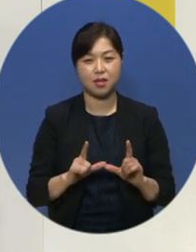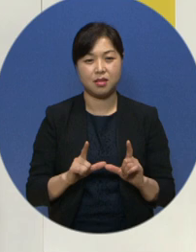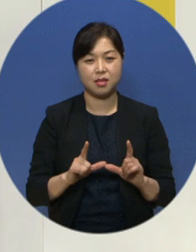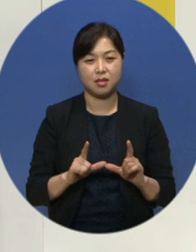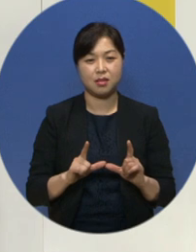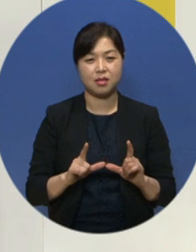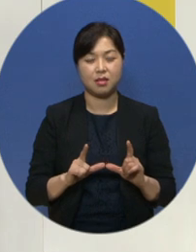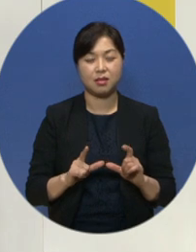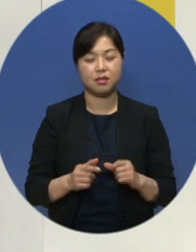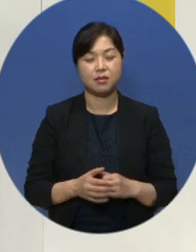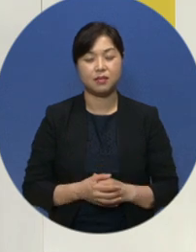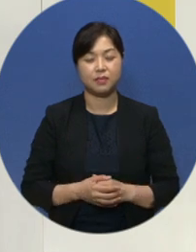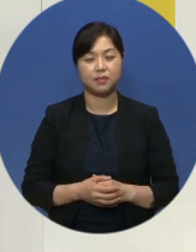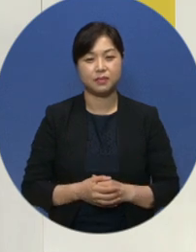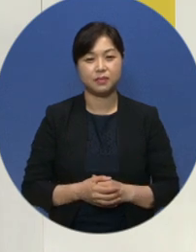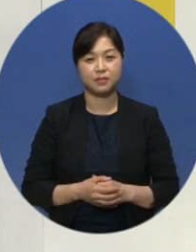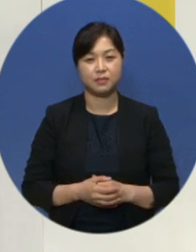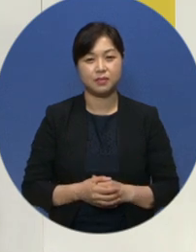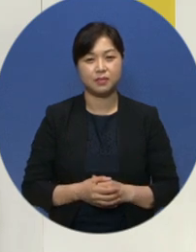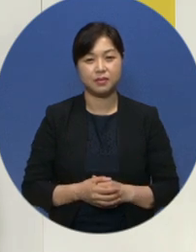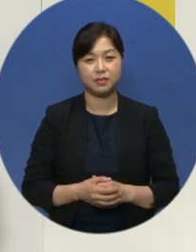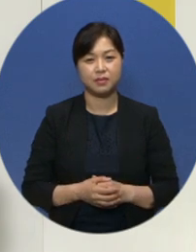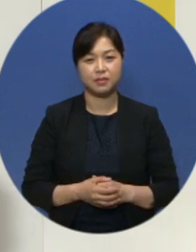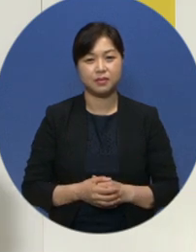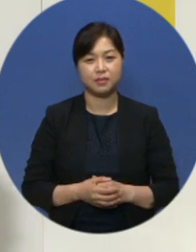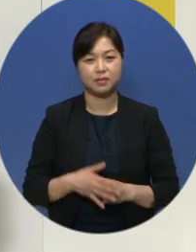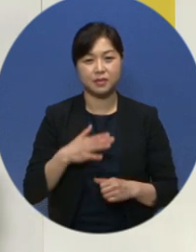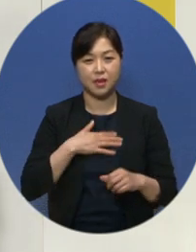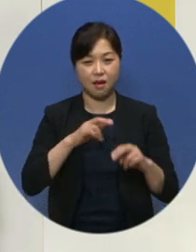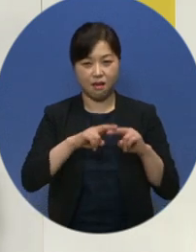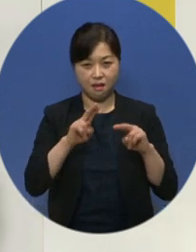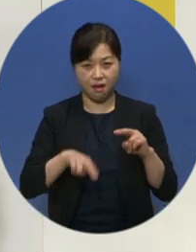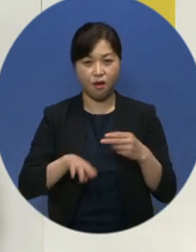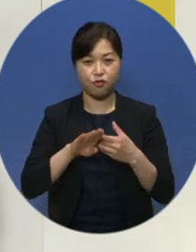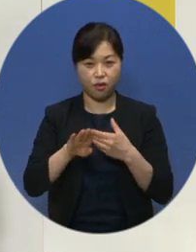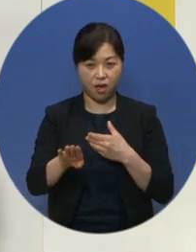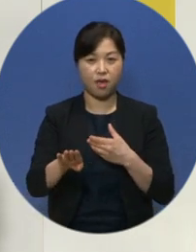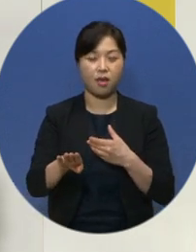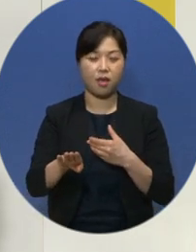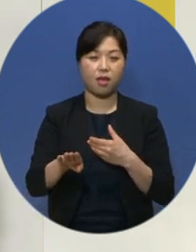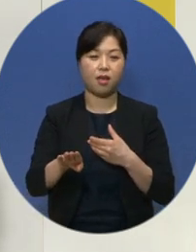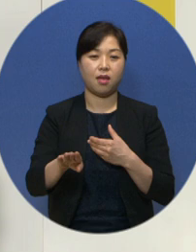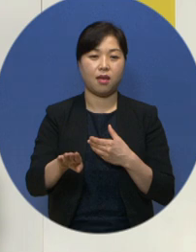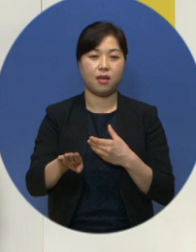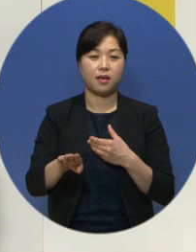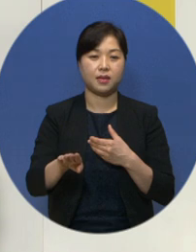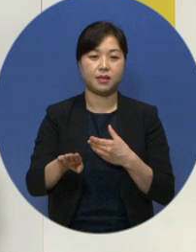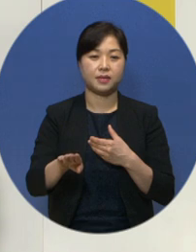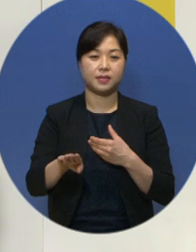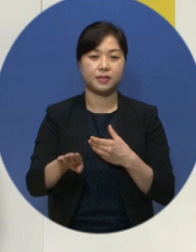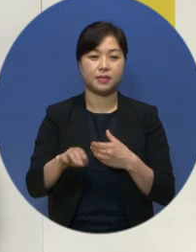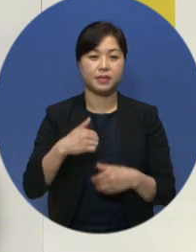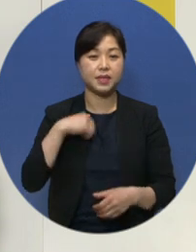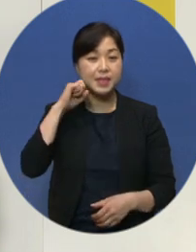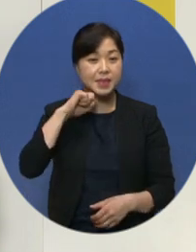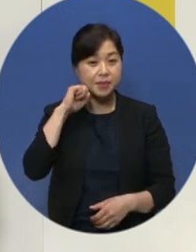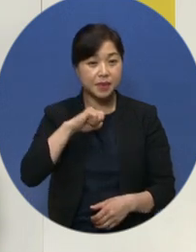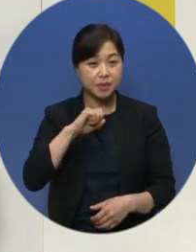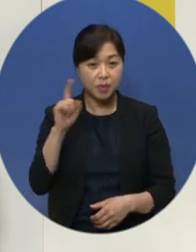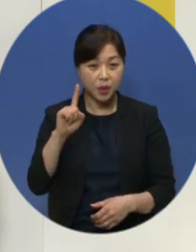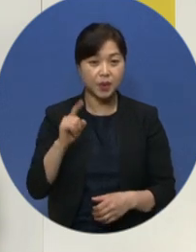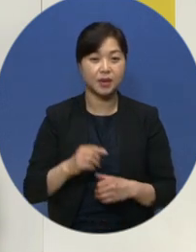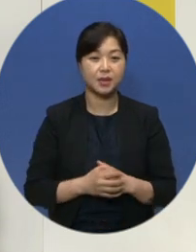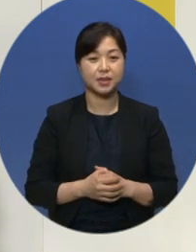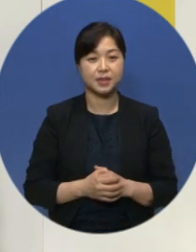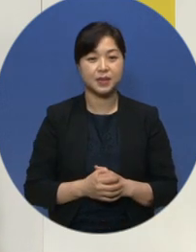어 이제 제가 좀 좀 은퇴를 하면 은 좀 제가 이제 취미가 이제 그